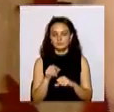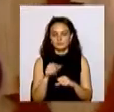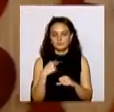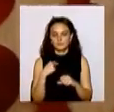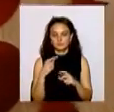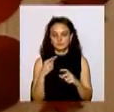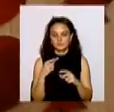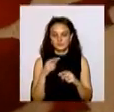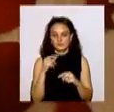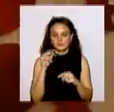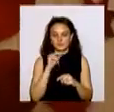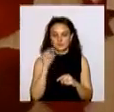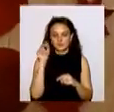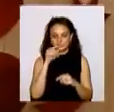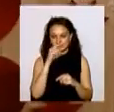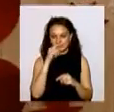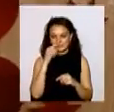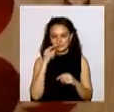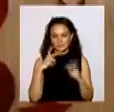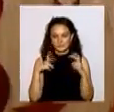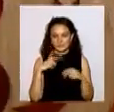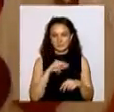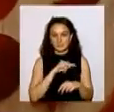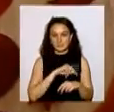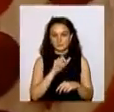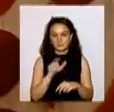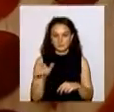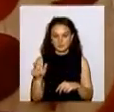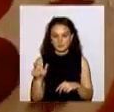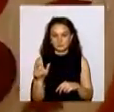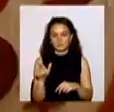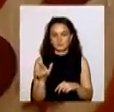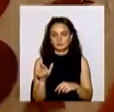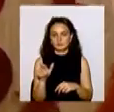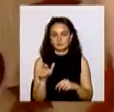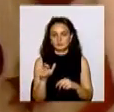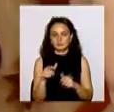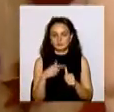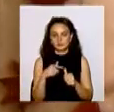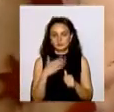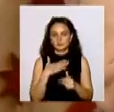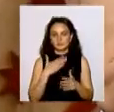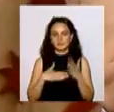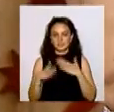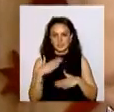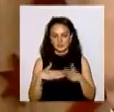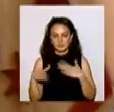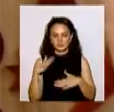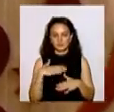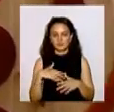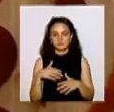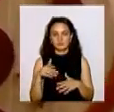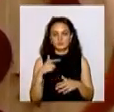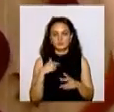და ჰუმანიტარულ მეცნიერებათა სკოლის თანამშრომლებს, ზოგადად უნივერსიტეტის თანამშრომლებს, რომლებიც დღეს მოგზანდით და გაიზიარეთ ჩვენი სიხარული და